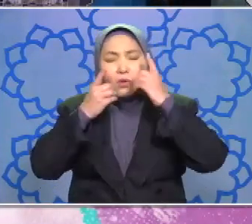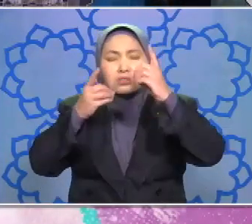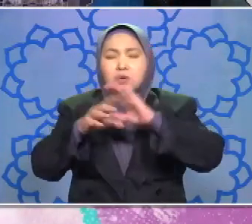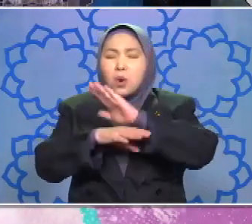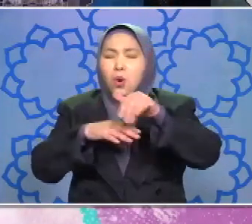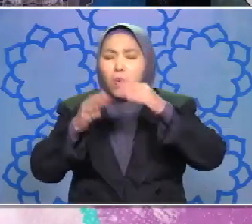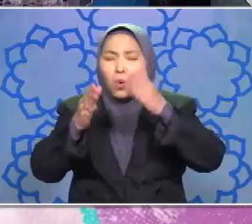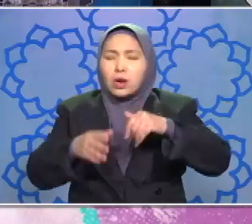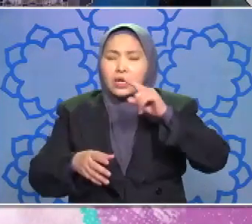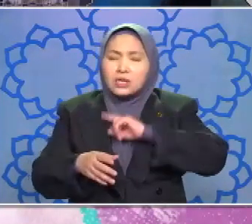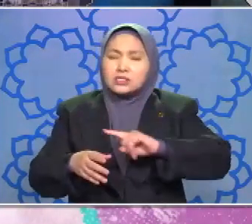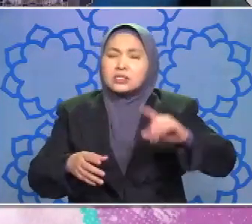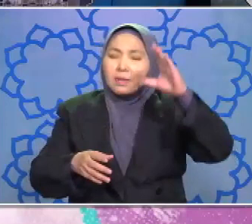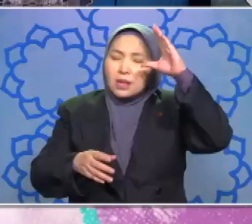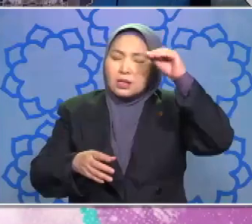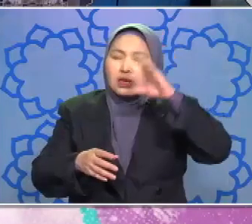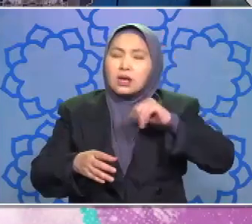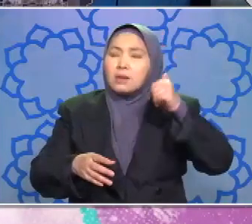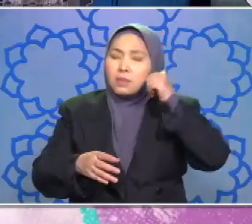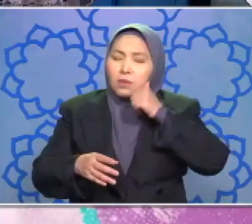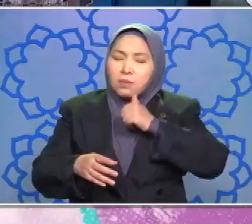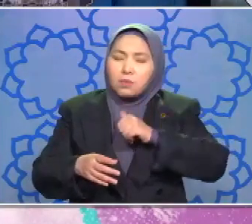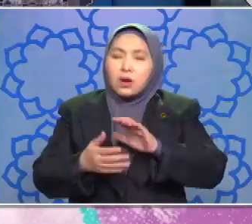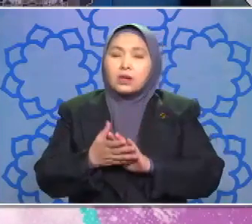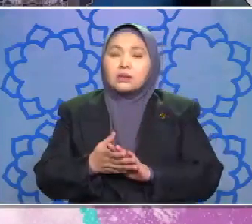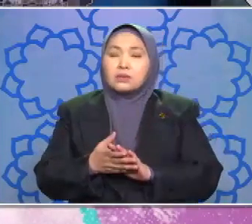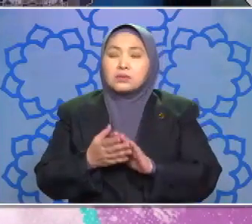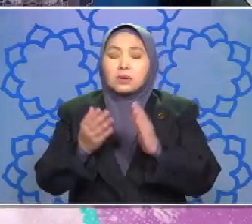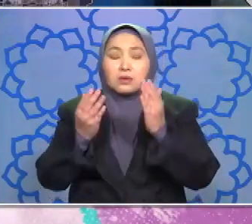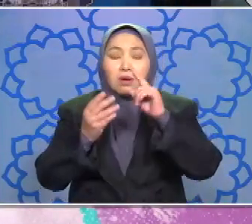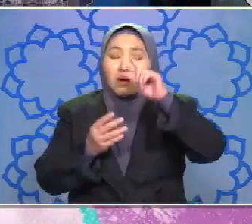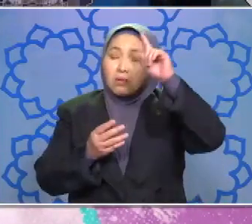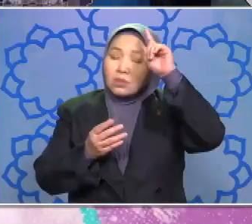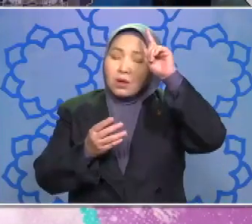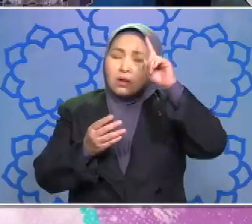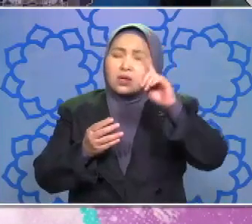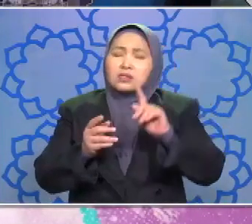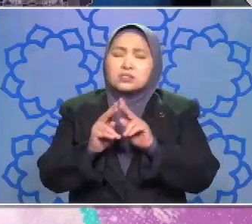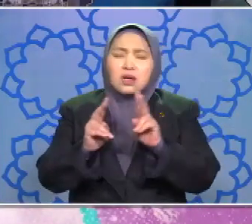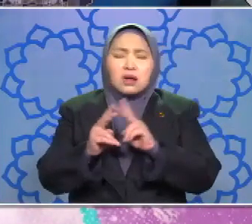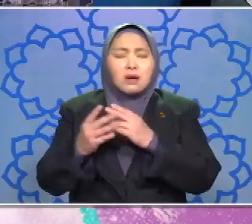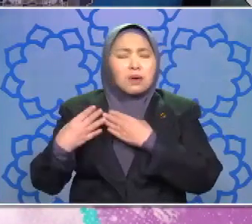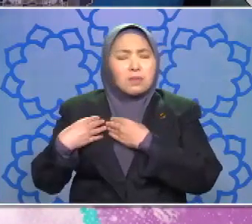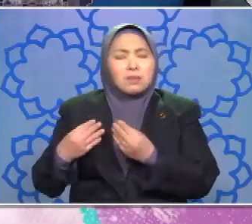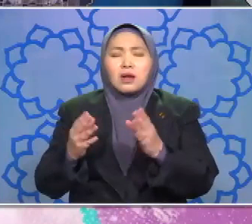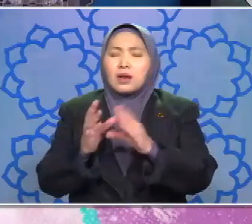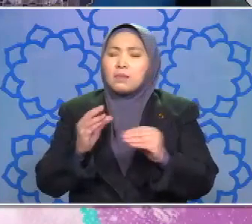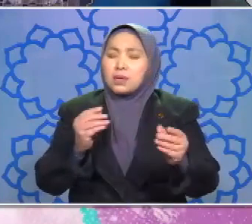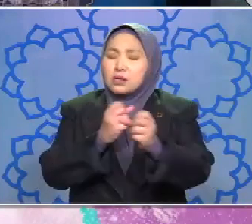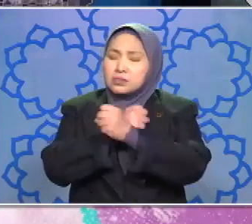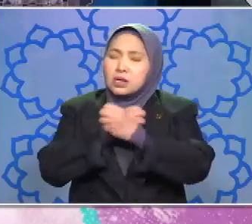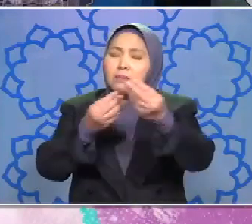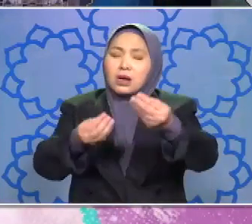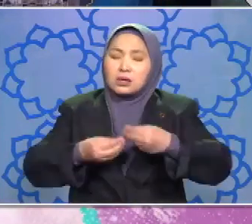dan muslimat برحمتك يا أرحم الراحمين. Ya Allah, Ya Rahman, wa Ya Rahim,